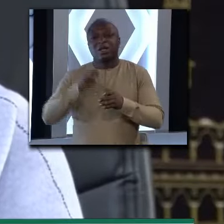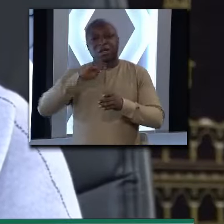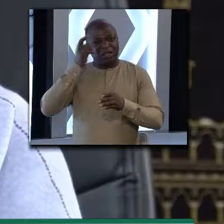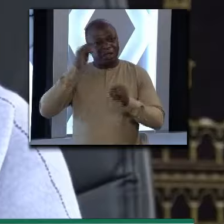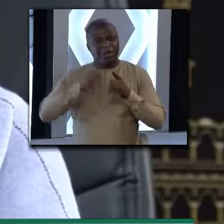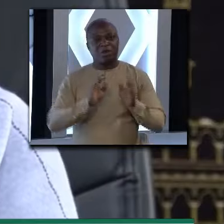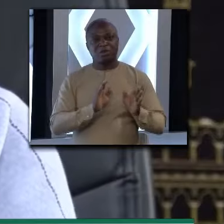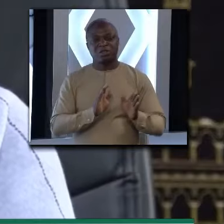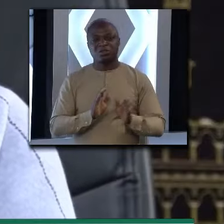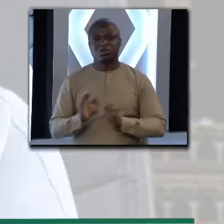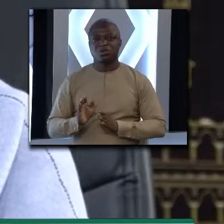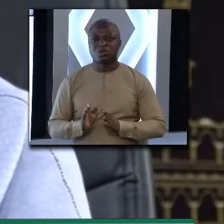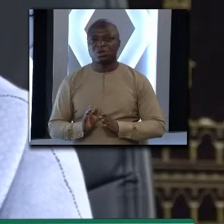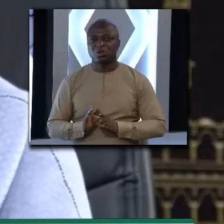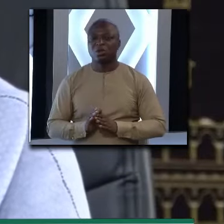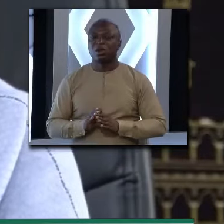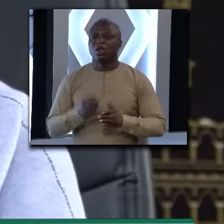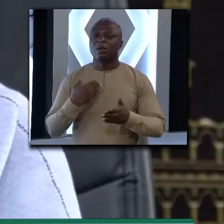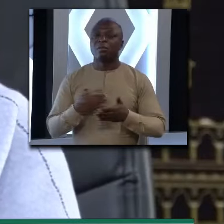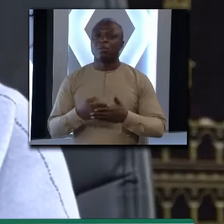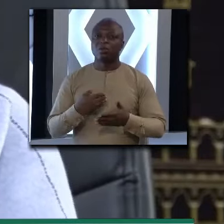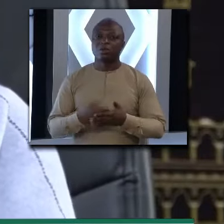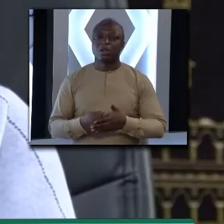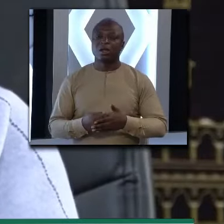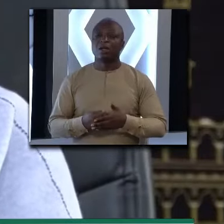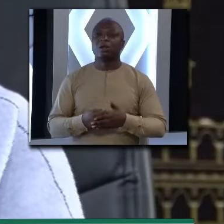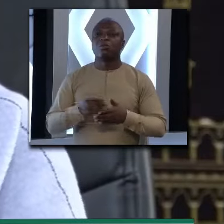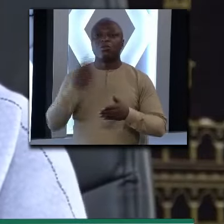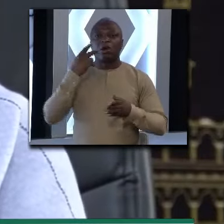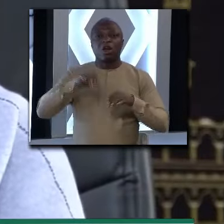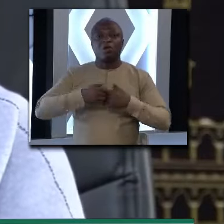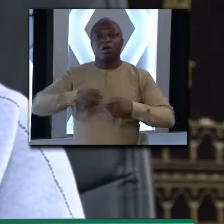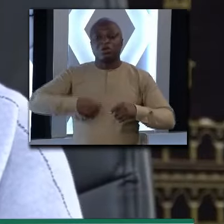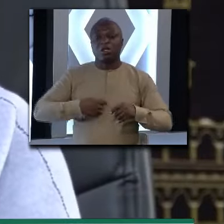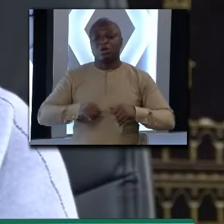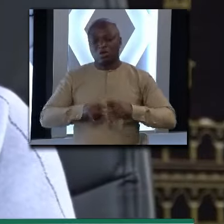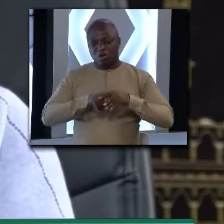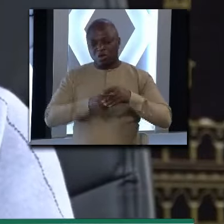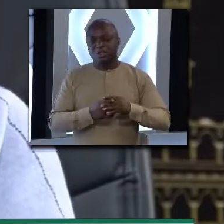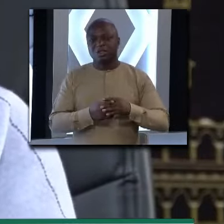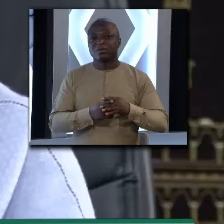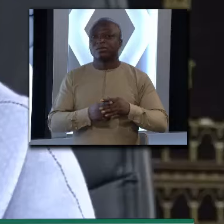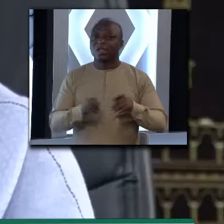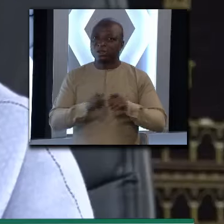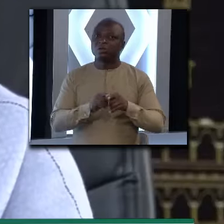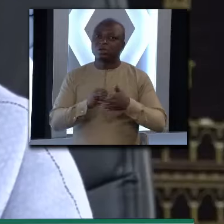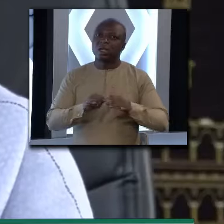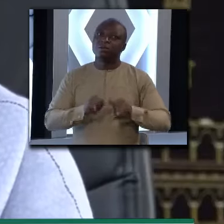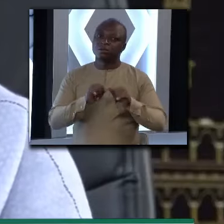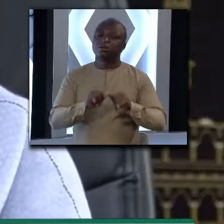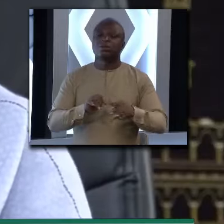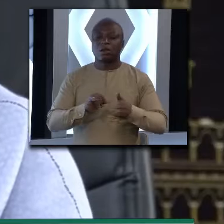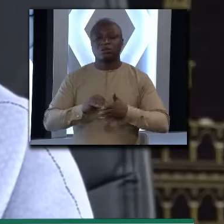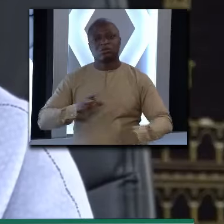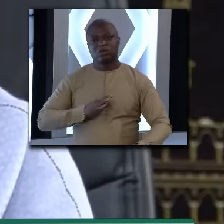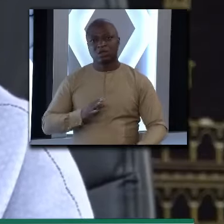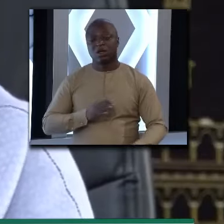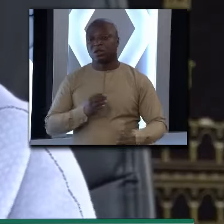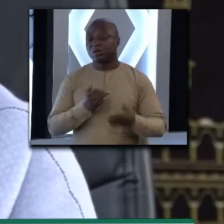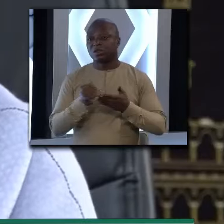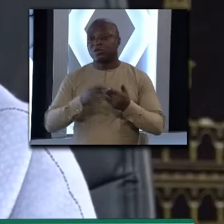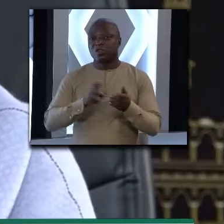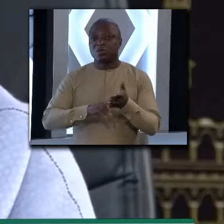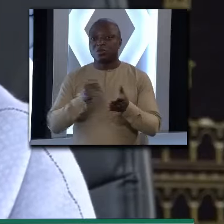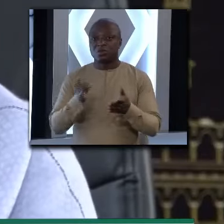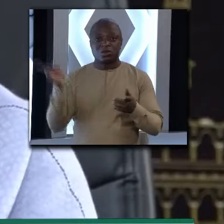notre disposition un montant pour voir comment nous allons commencer. Et la mayonnaise a pris. Dès le janvier 2018